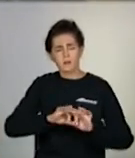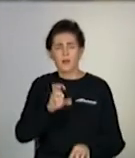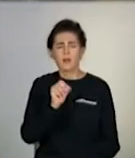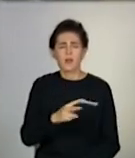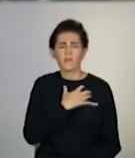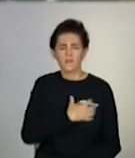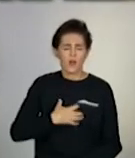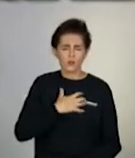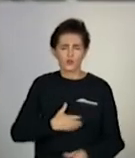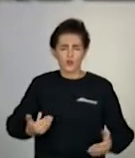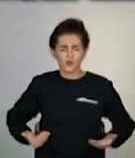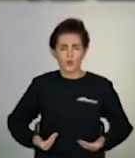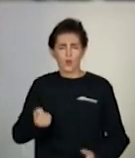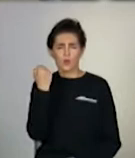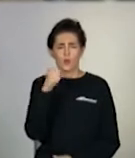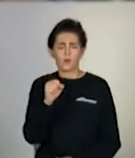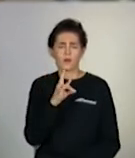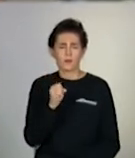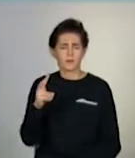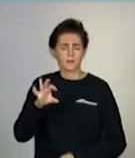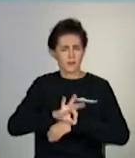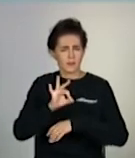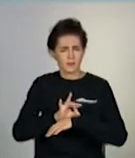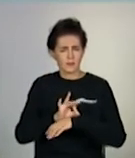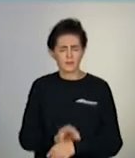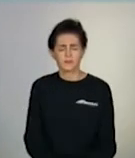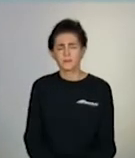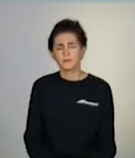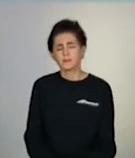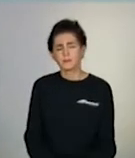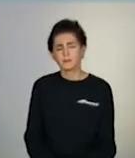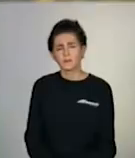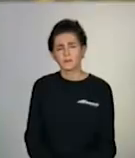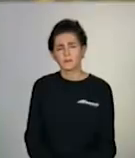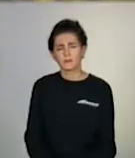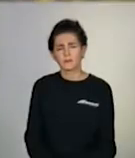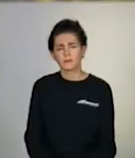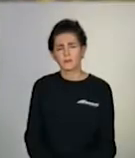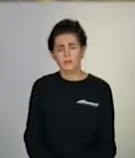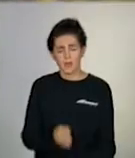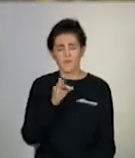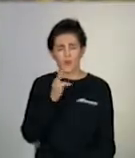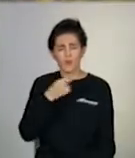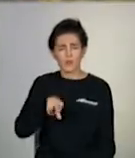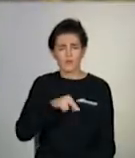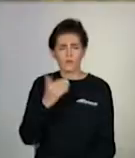навчитися жити, долаючи онкологічні захворювання. Фонд Ріната Ахметова